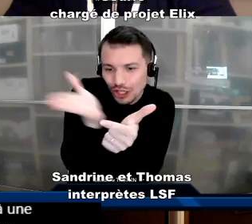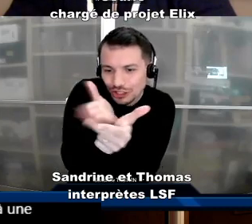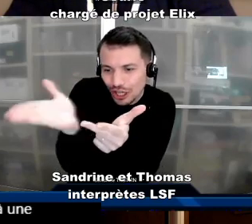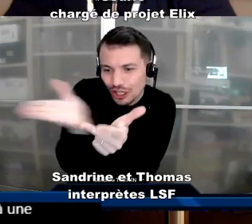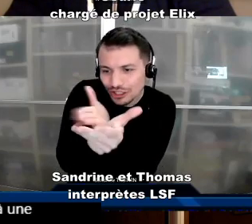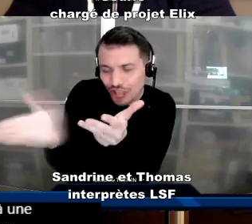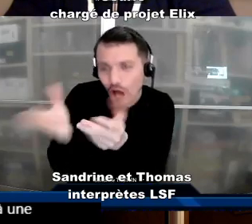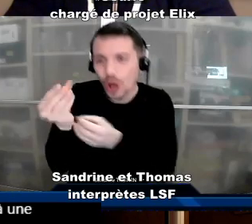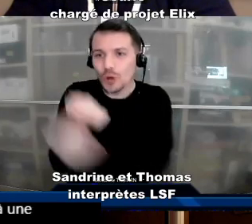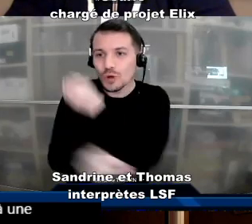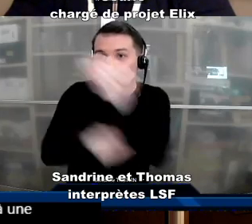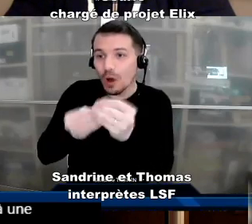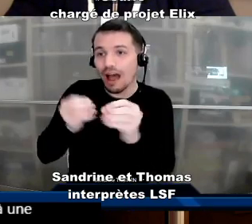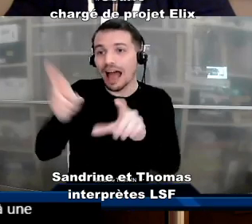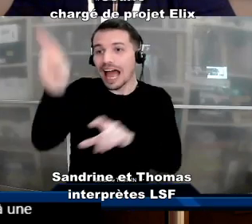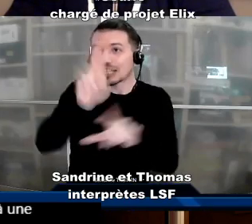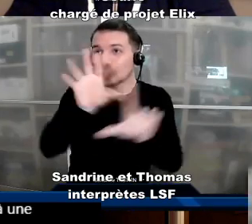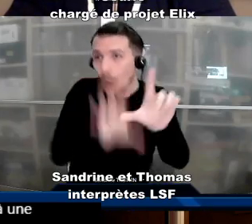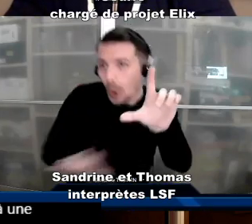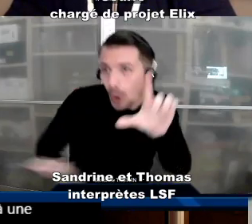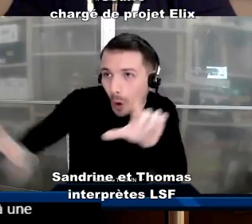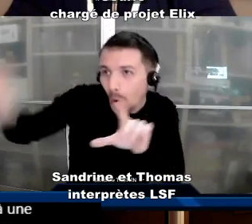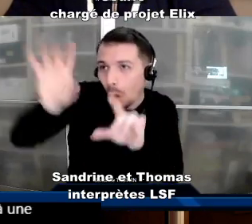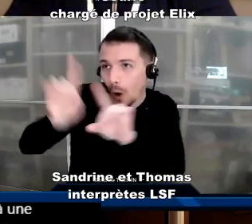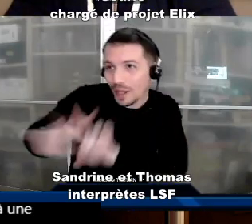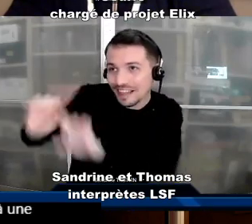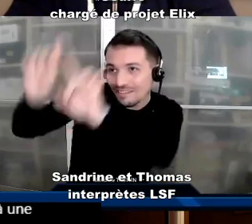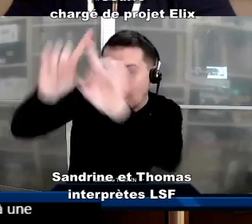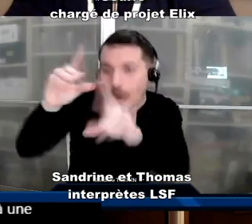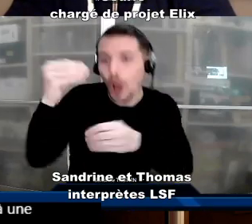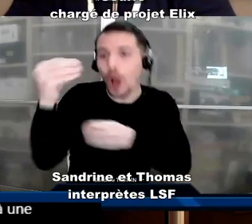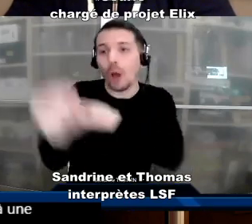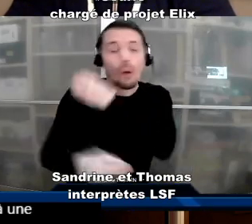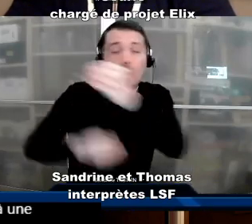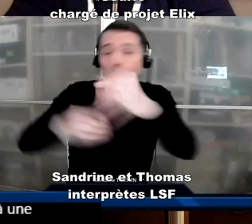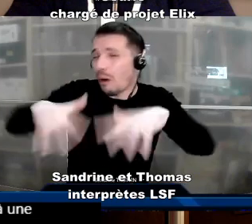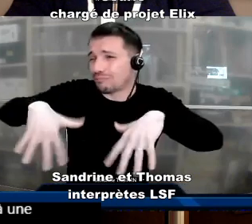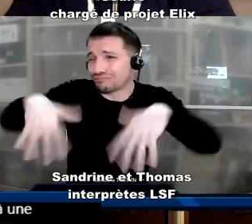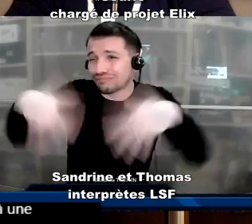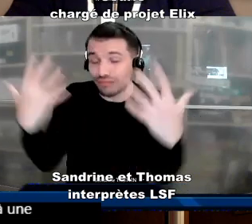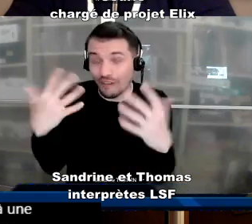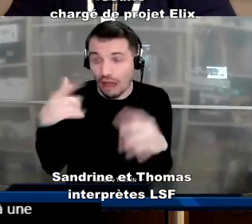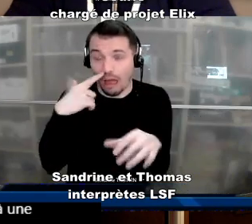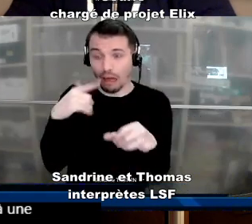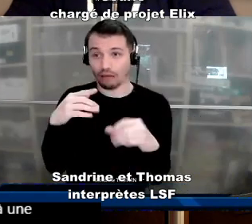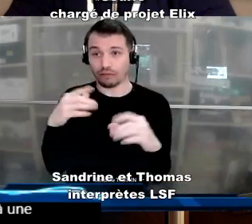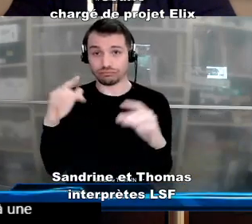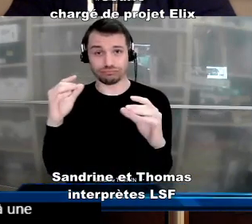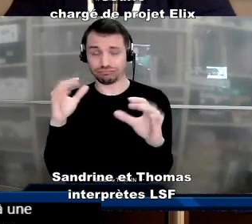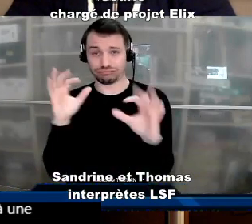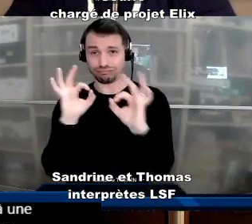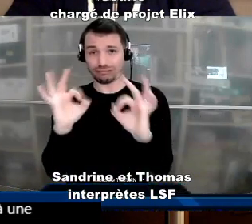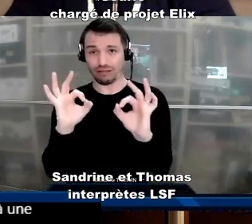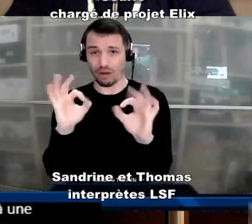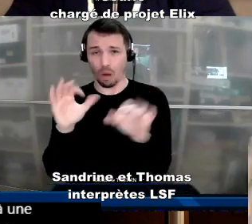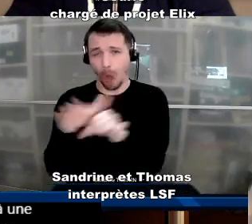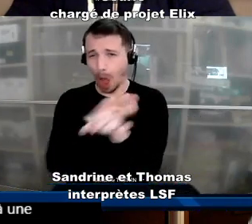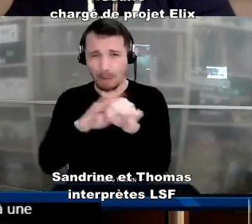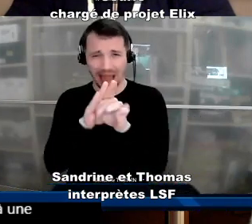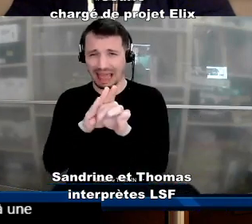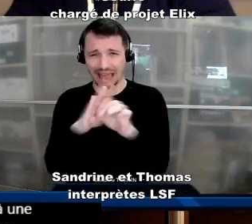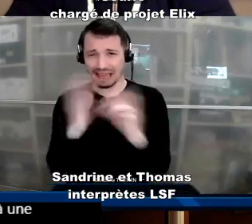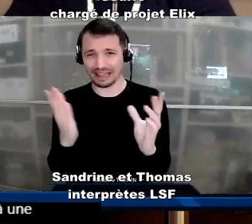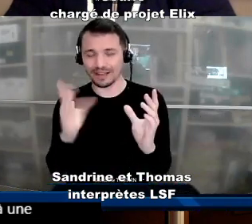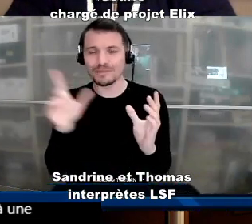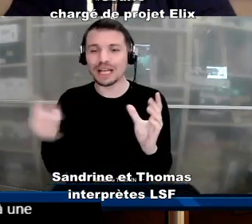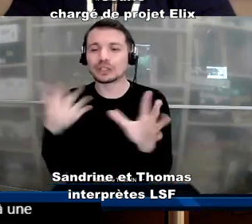région, ou de la durée dans le temps du mot, c'est complet en fait, c'est complet. Même si il n'y aura jamais assez de signes de